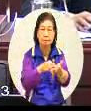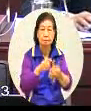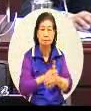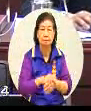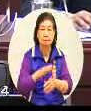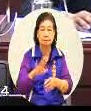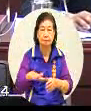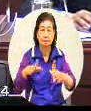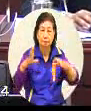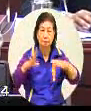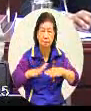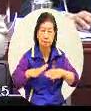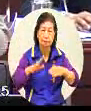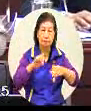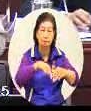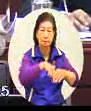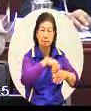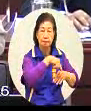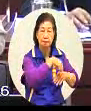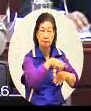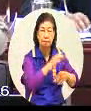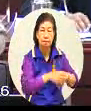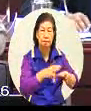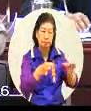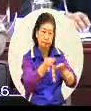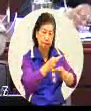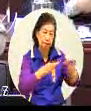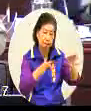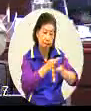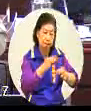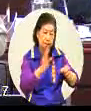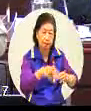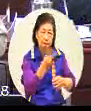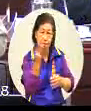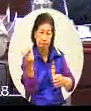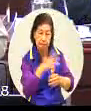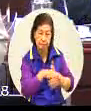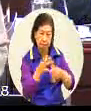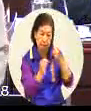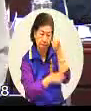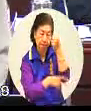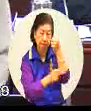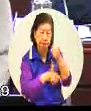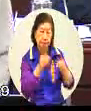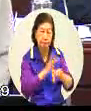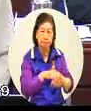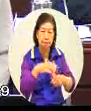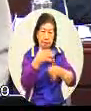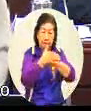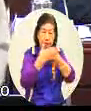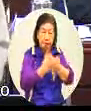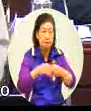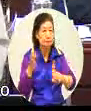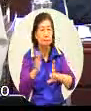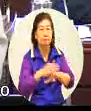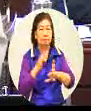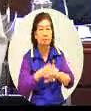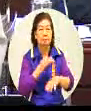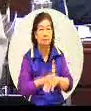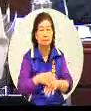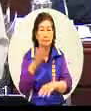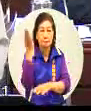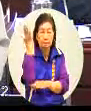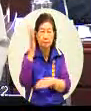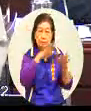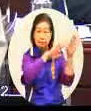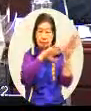官商的勾结，你也有这个具体官商勾结，我绝不包庇，我也请我的